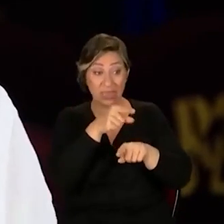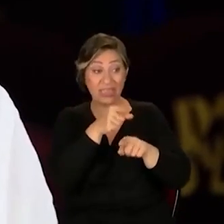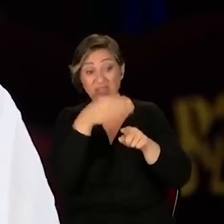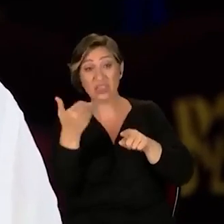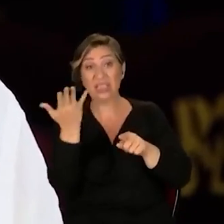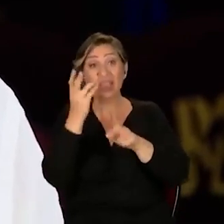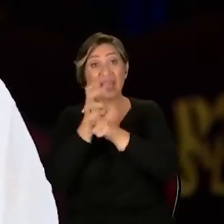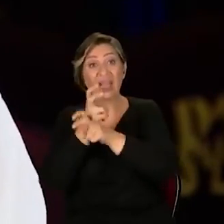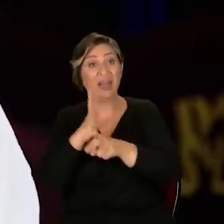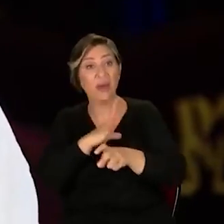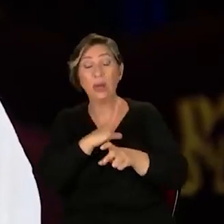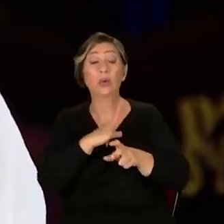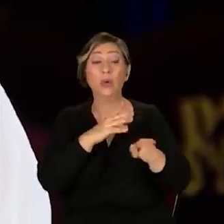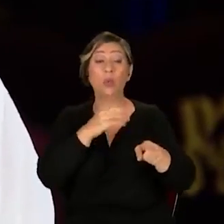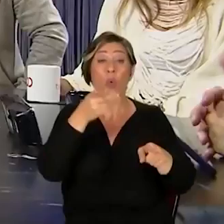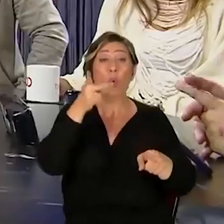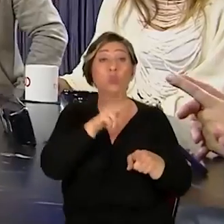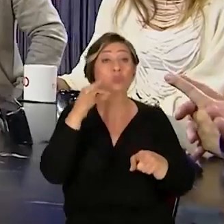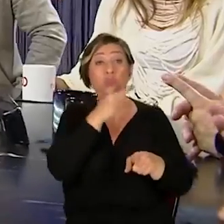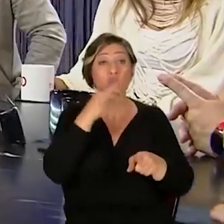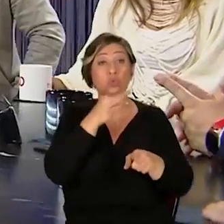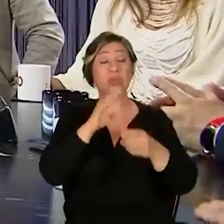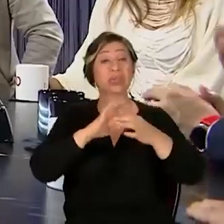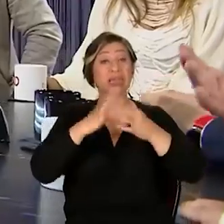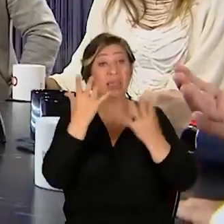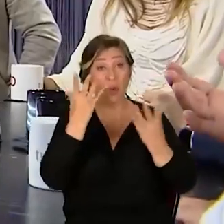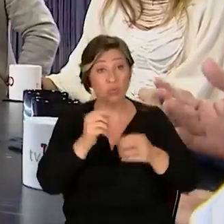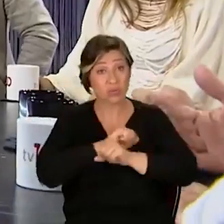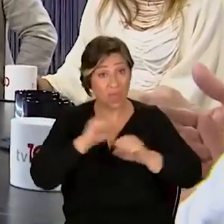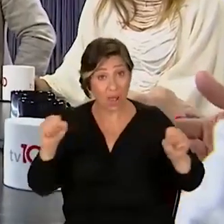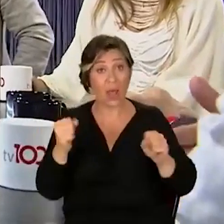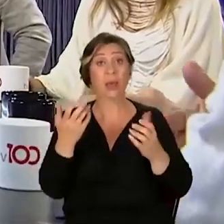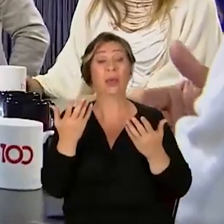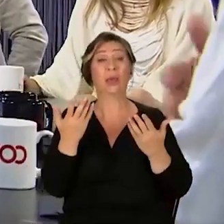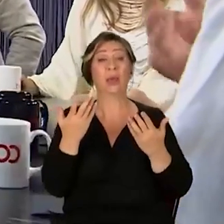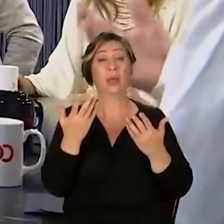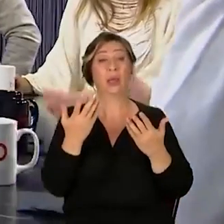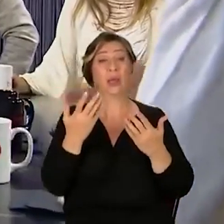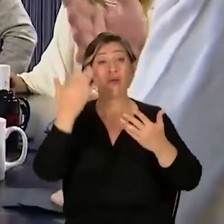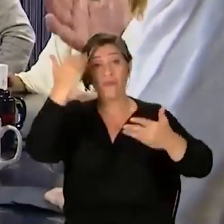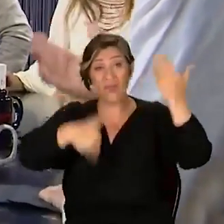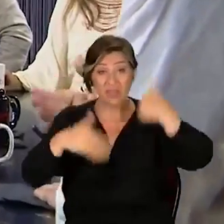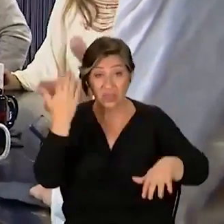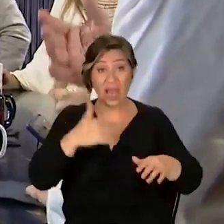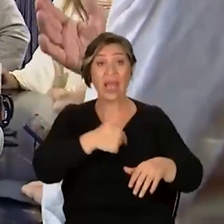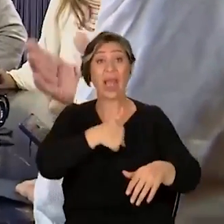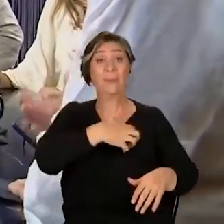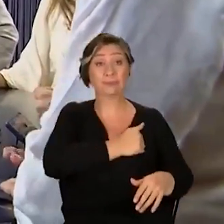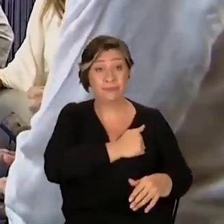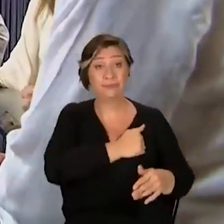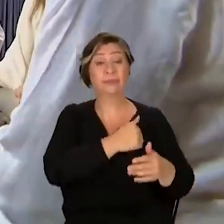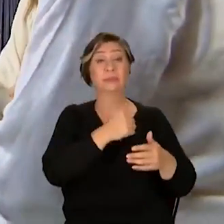çok hakikaten işte sebep olduğu sonuçlar, getirdiği zararlar, işte felçler, kalp